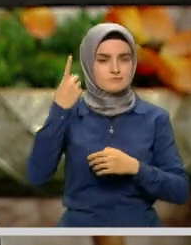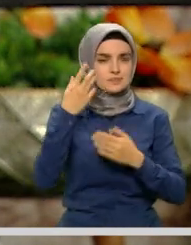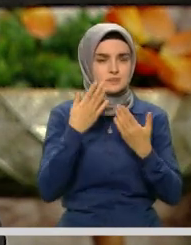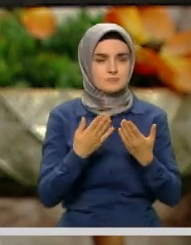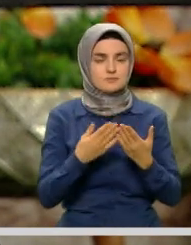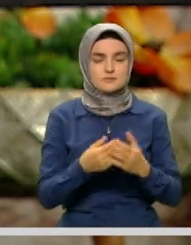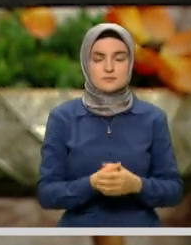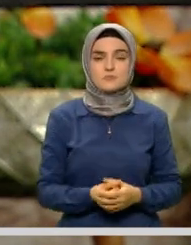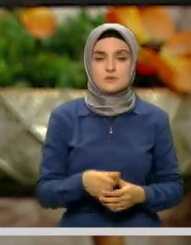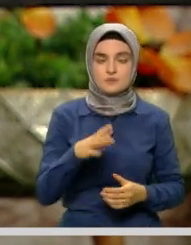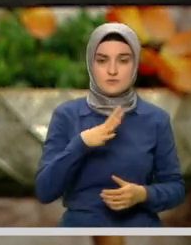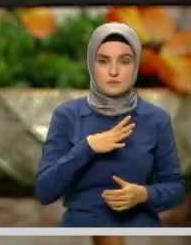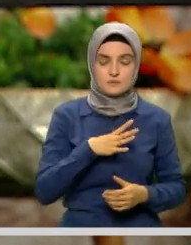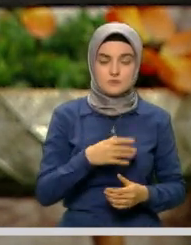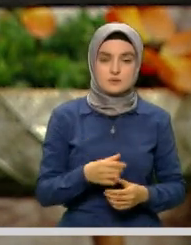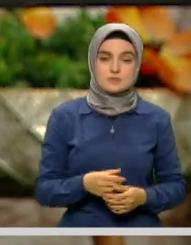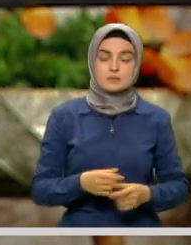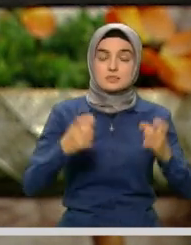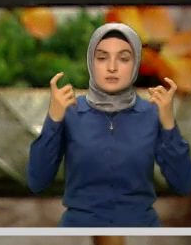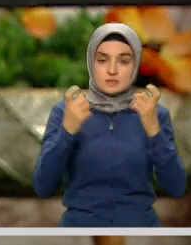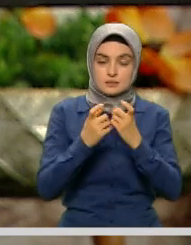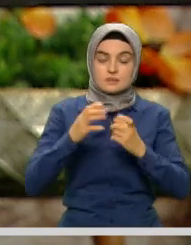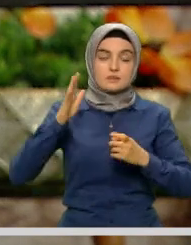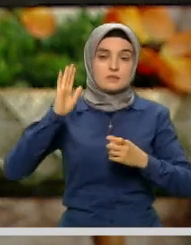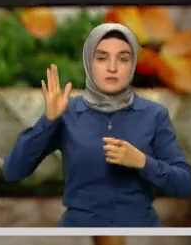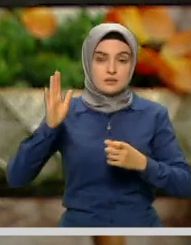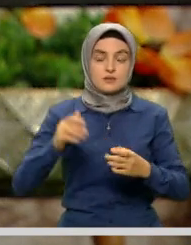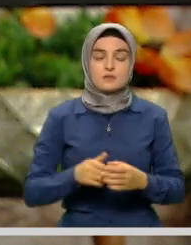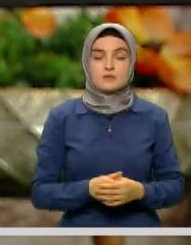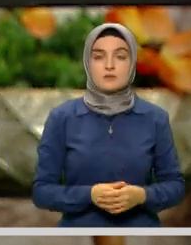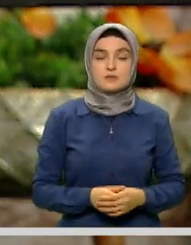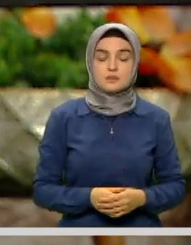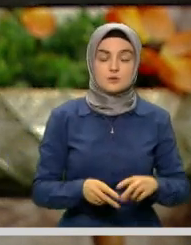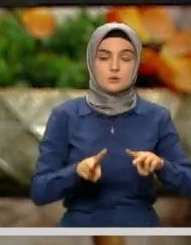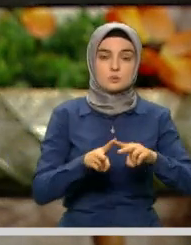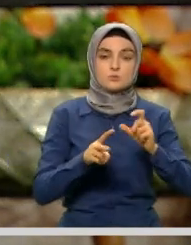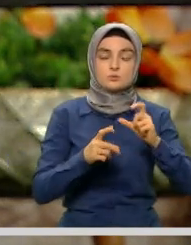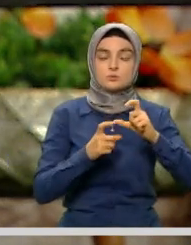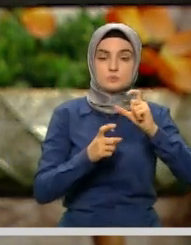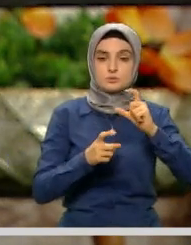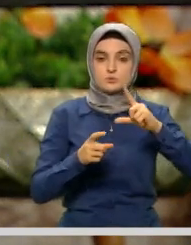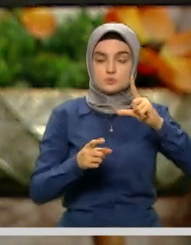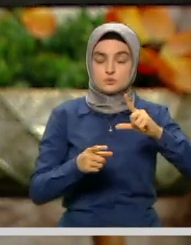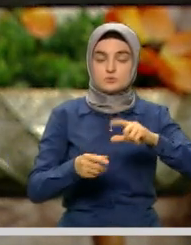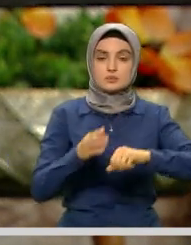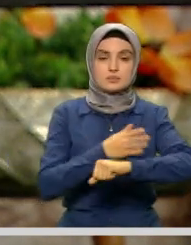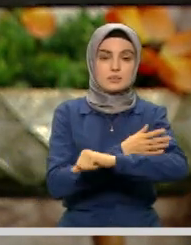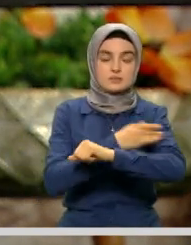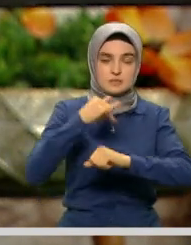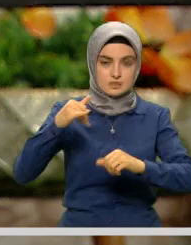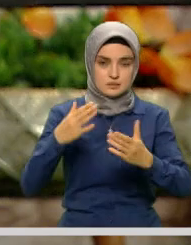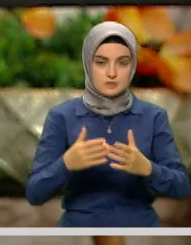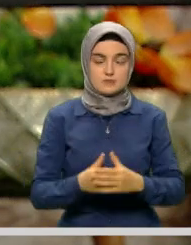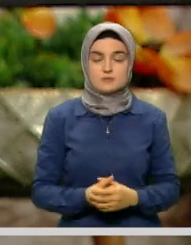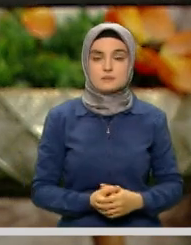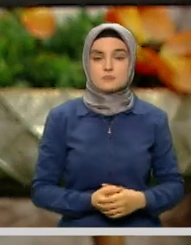var geçer. Kavmine döndüğünde, Ninova'ya döndüğünde, bugünkü Musul kentinin yakınlarında bir şehir Ninova, hala da